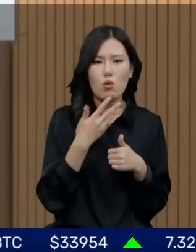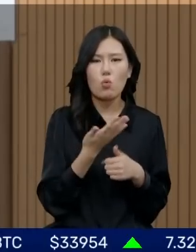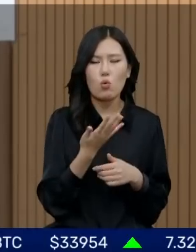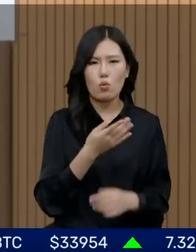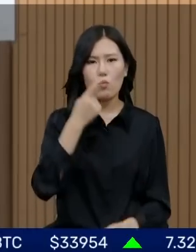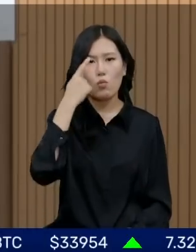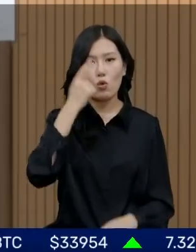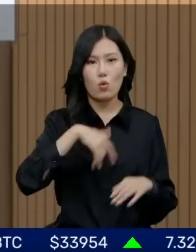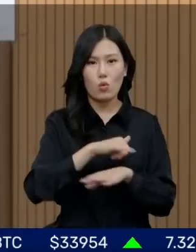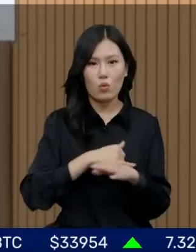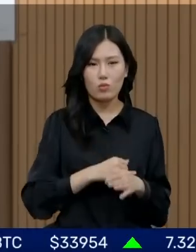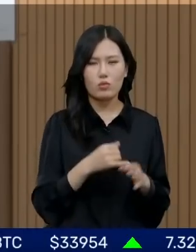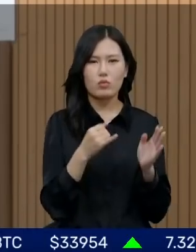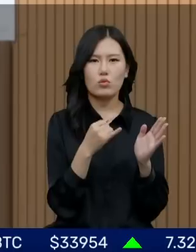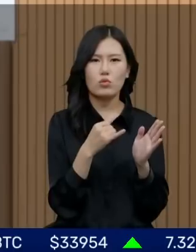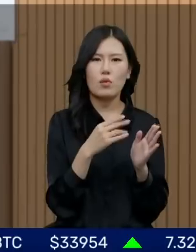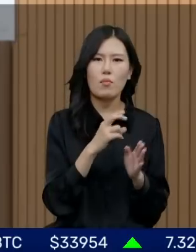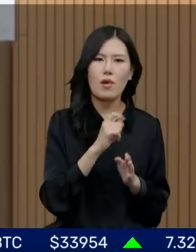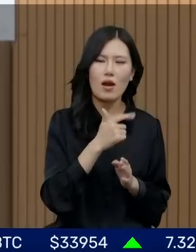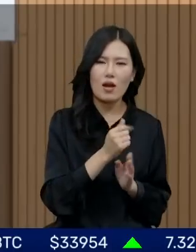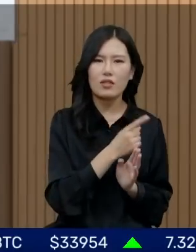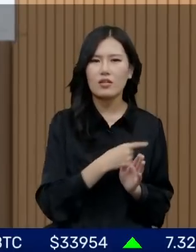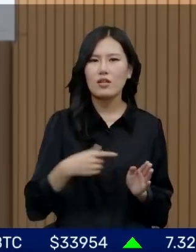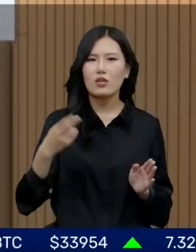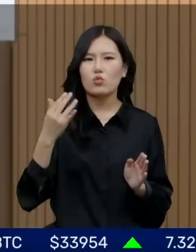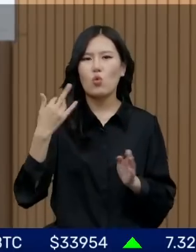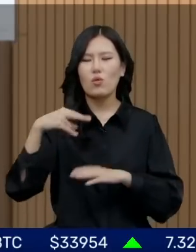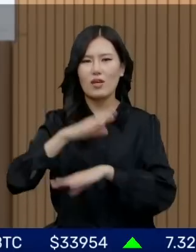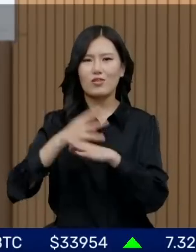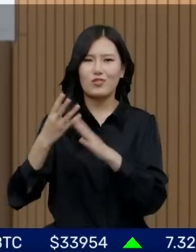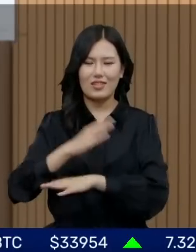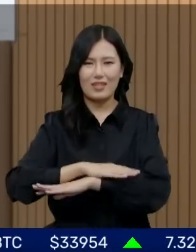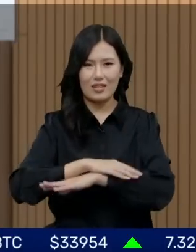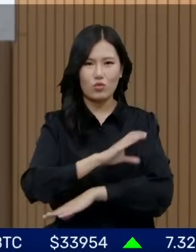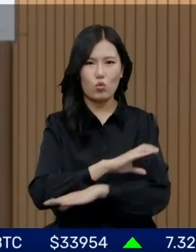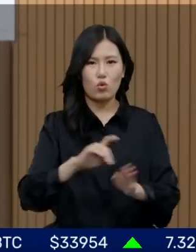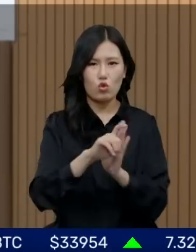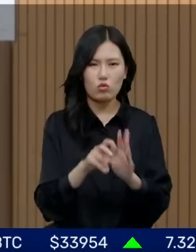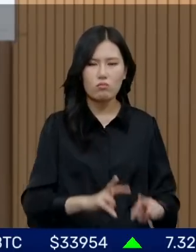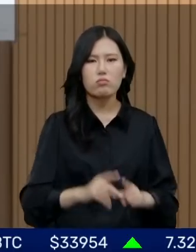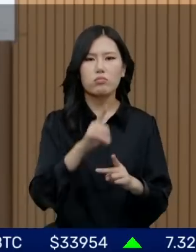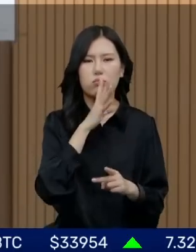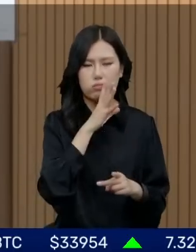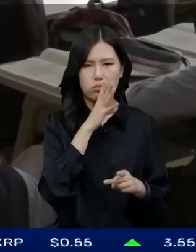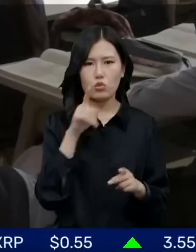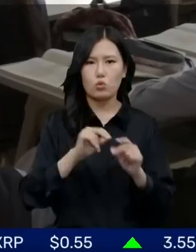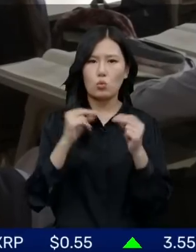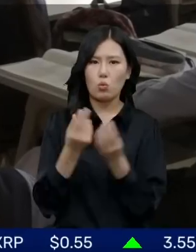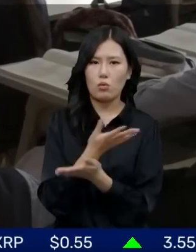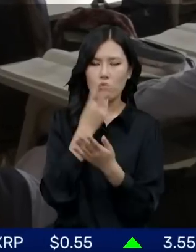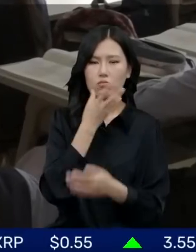дунд боловсралынхаа сургалтын хөтөлбөрийг яг шинжилж эхэлж гэж байна. Тэгэхээр энэ үед энэ чухал болж байгаа нь бас их ач